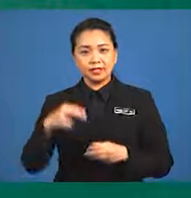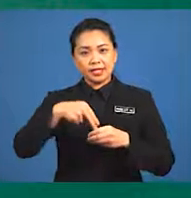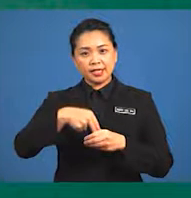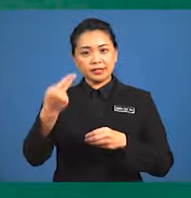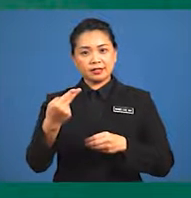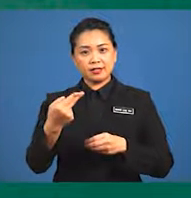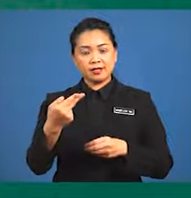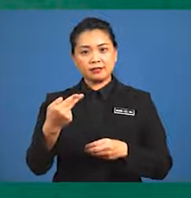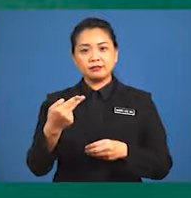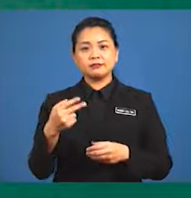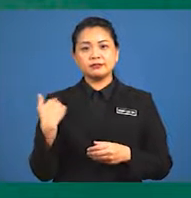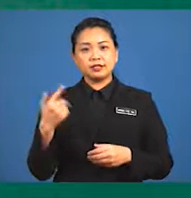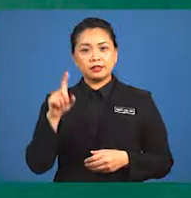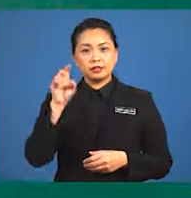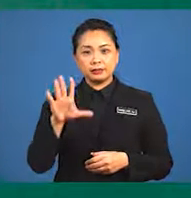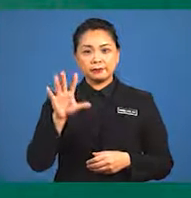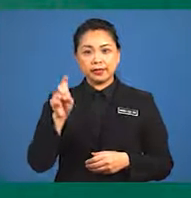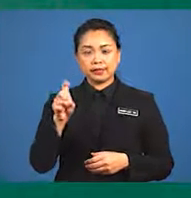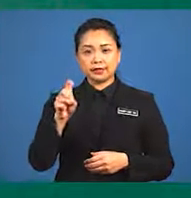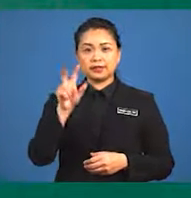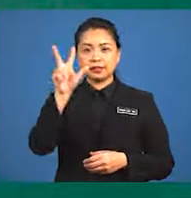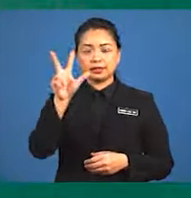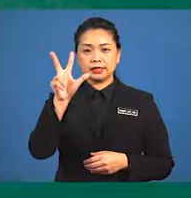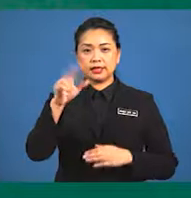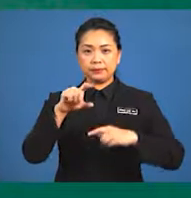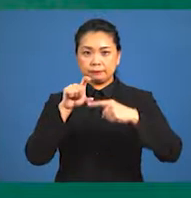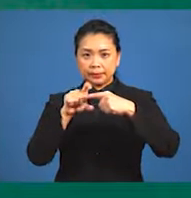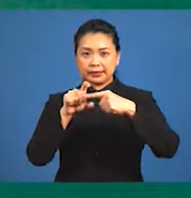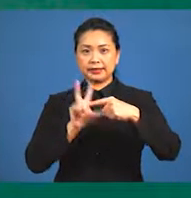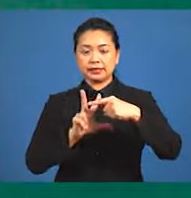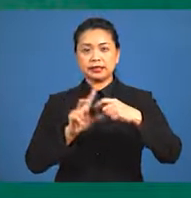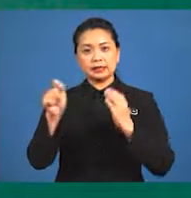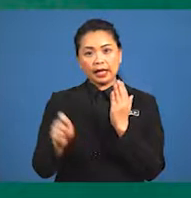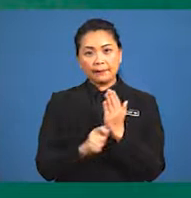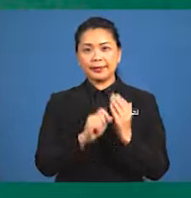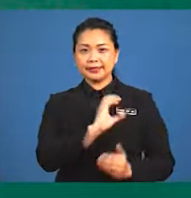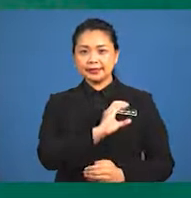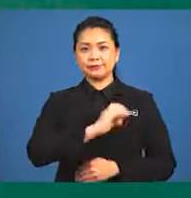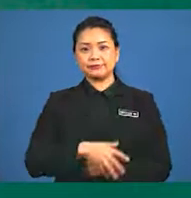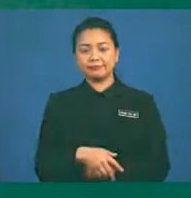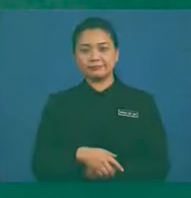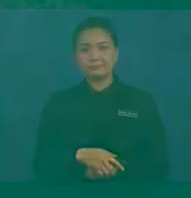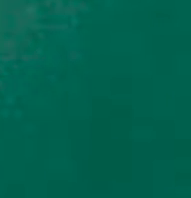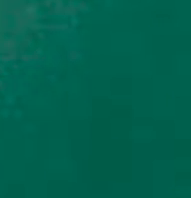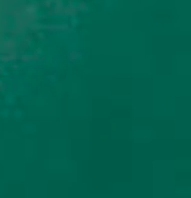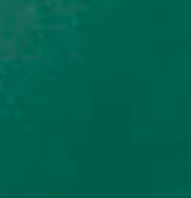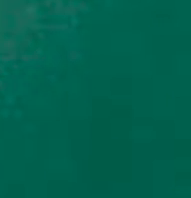Hasilnya ialah 5X kuasa 3 per 3 tambah C.